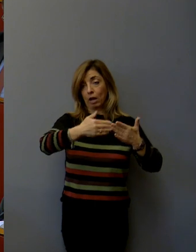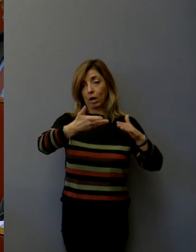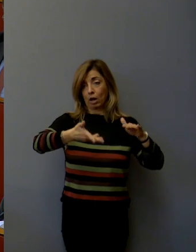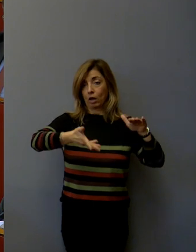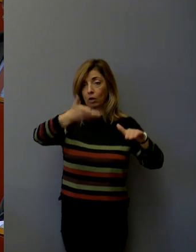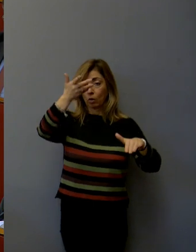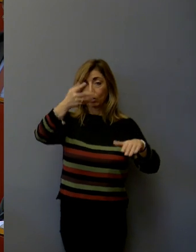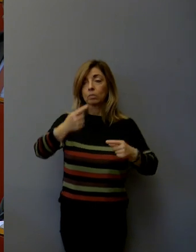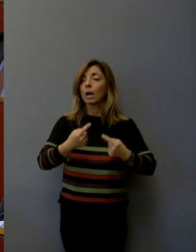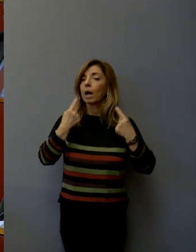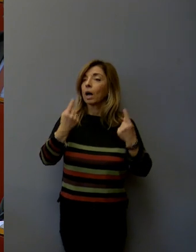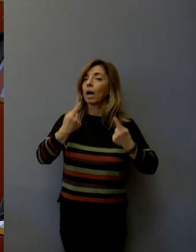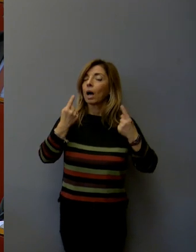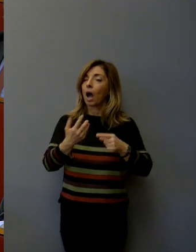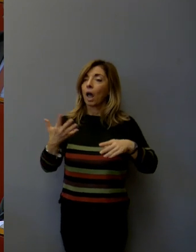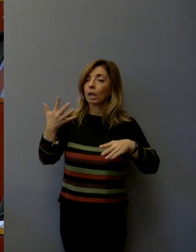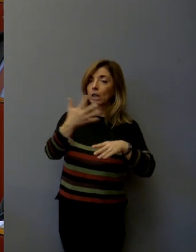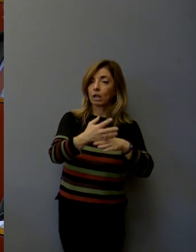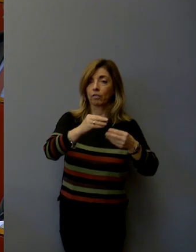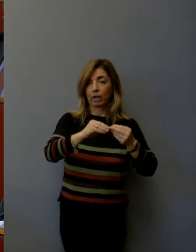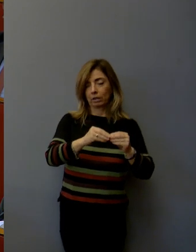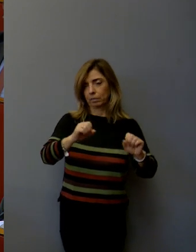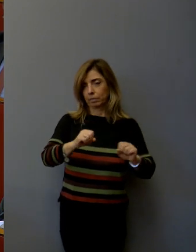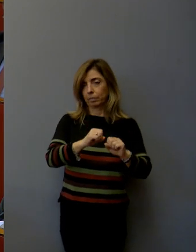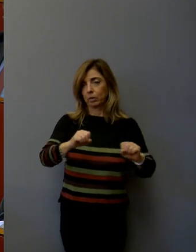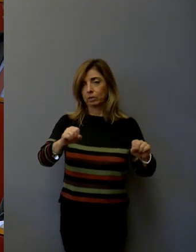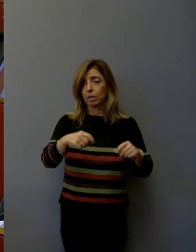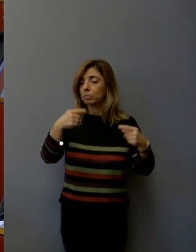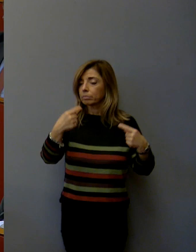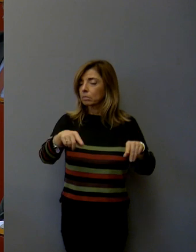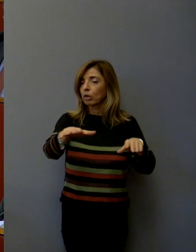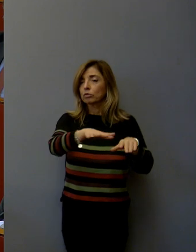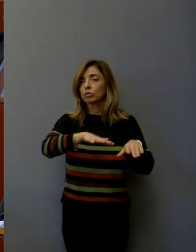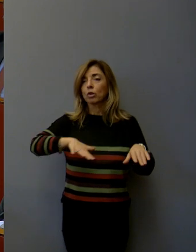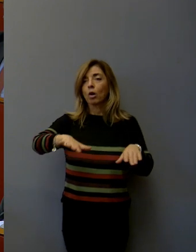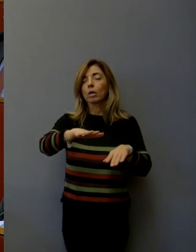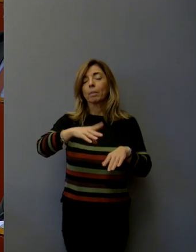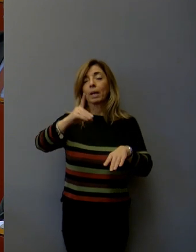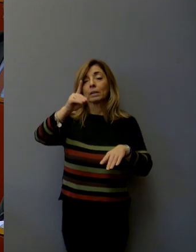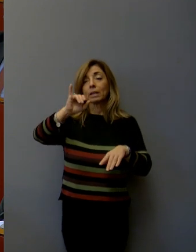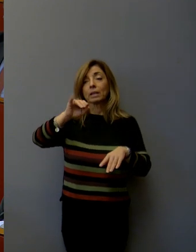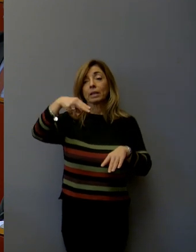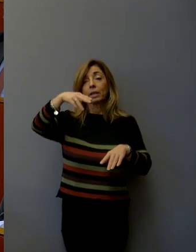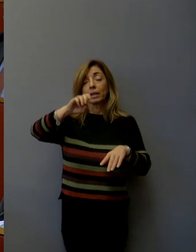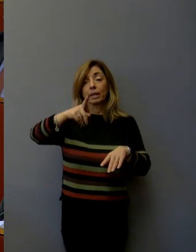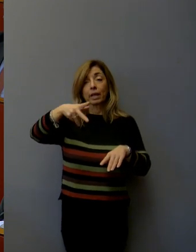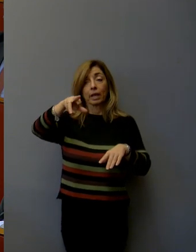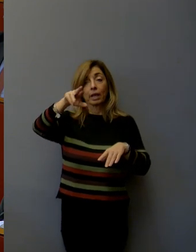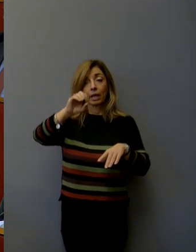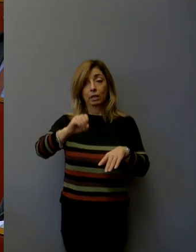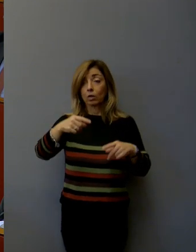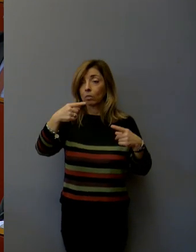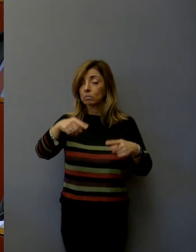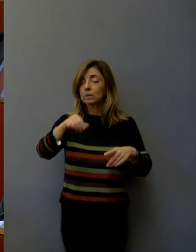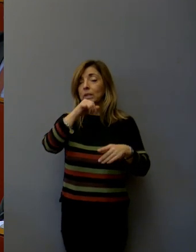interventi e siamo sempre lì nella zona di piazza Di e quindi tutto si tiene occorre anche qua un piano